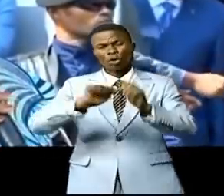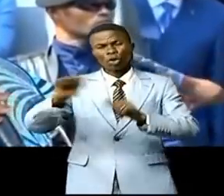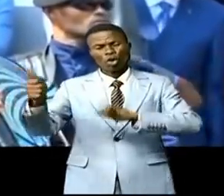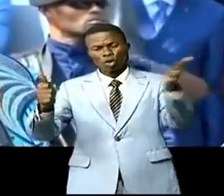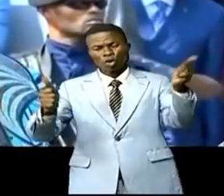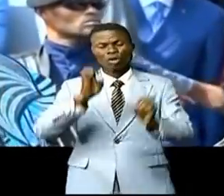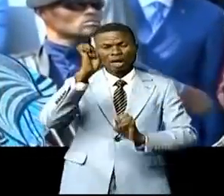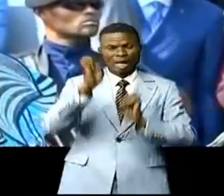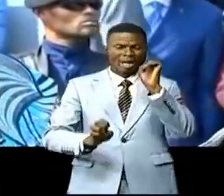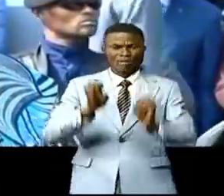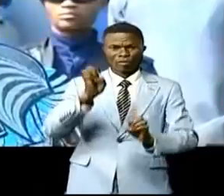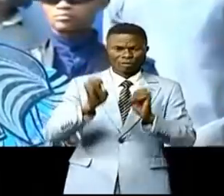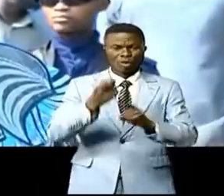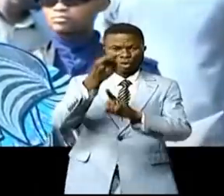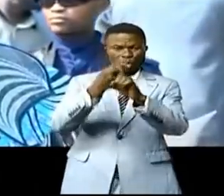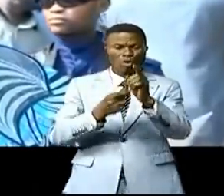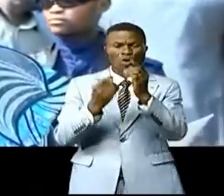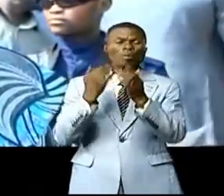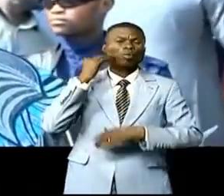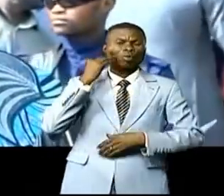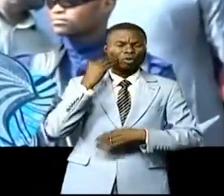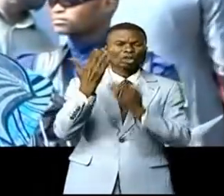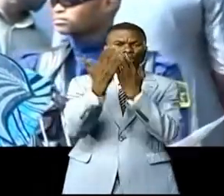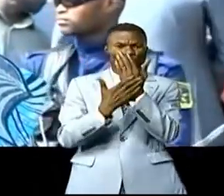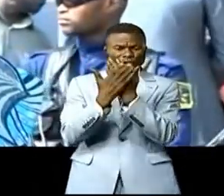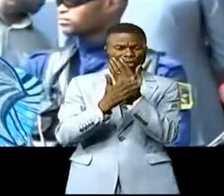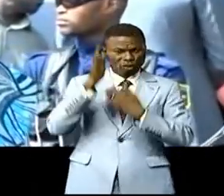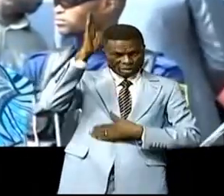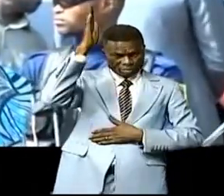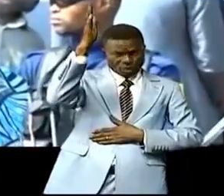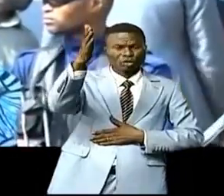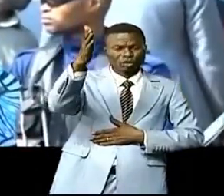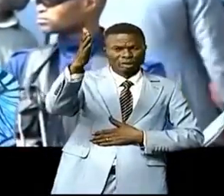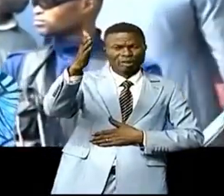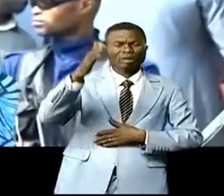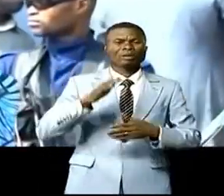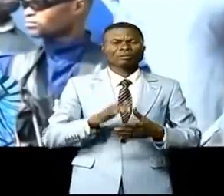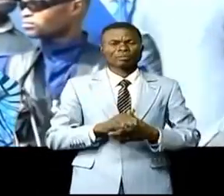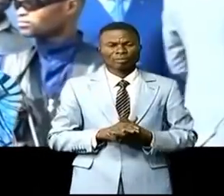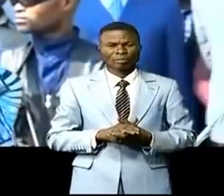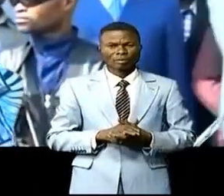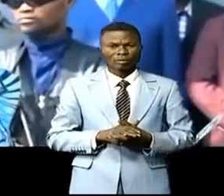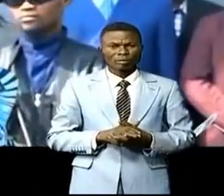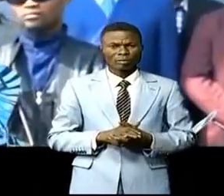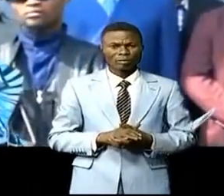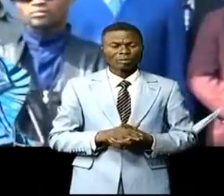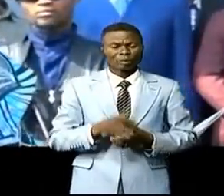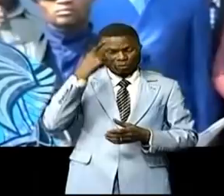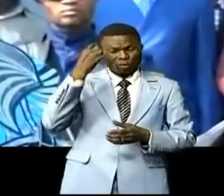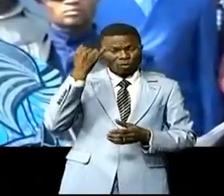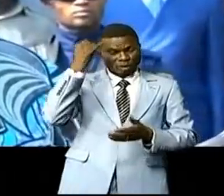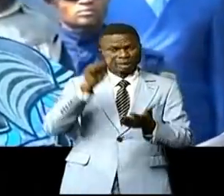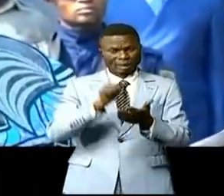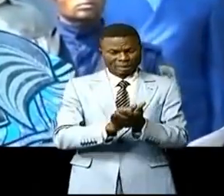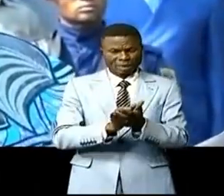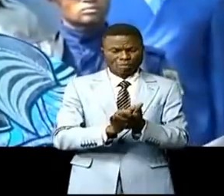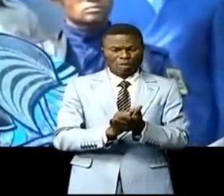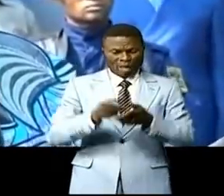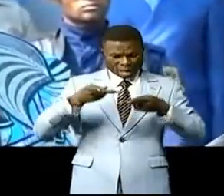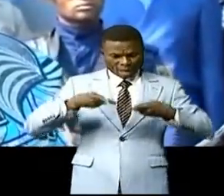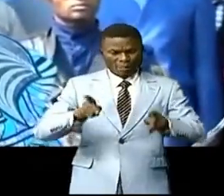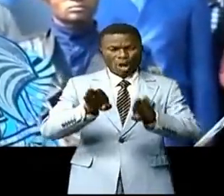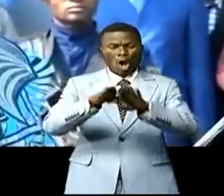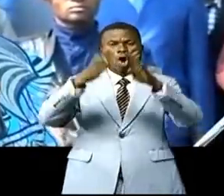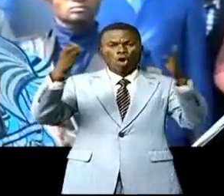d'évaluation au mois de juin et juillet prochain. C'est sur cette note que je lance officiellement